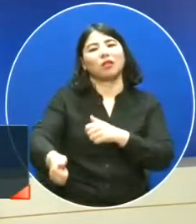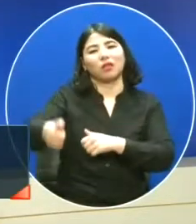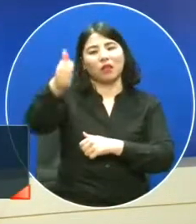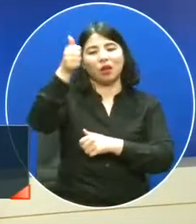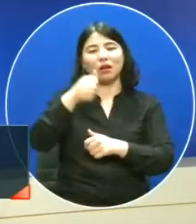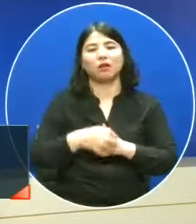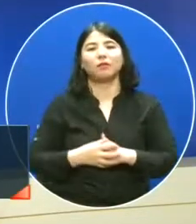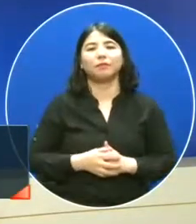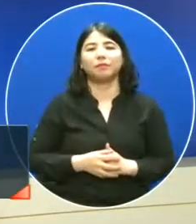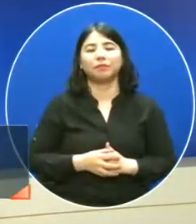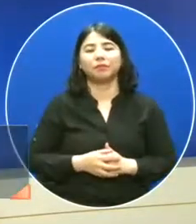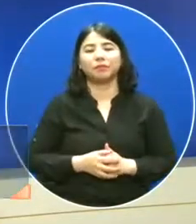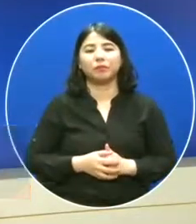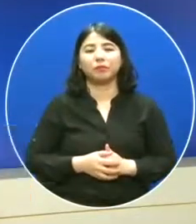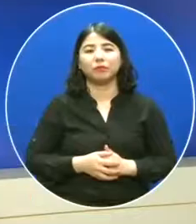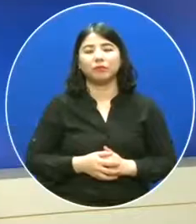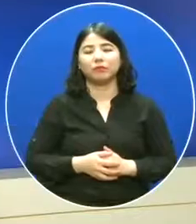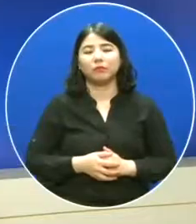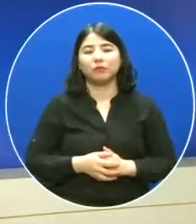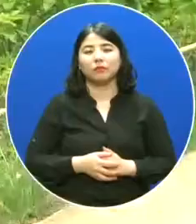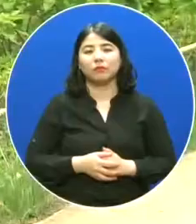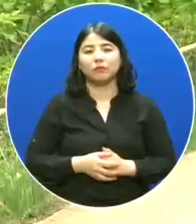바람직한 보도 태도라고 생각합니다.